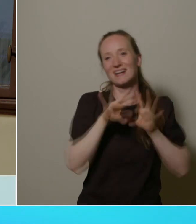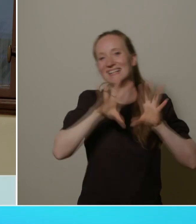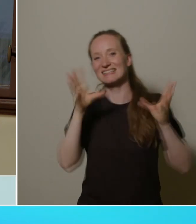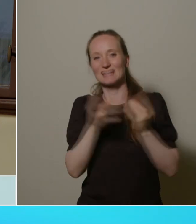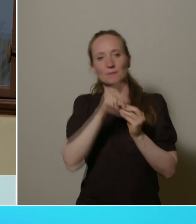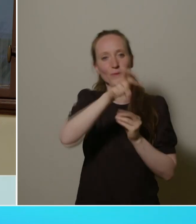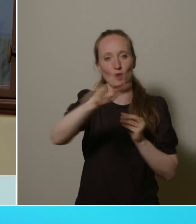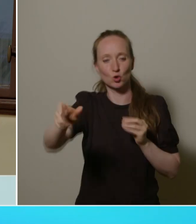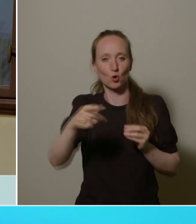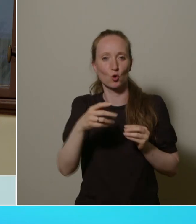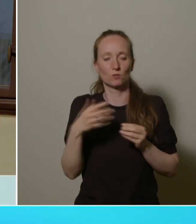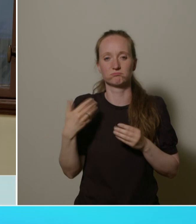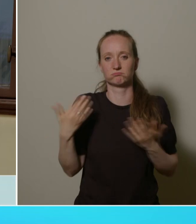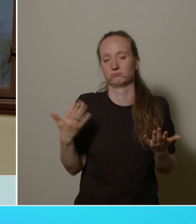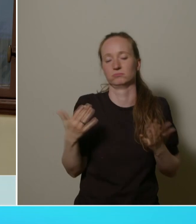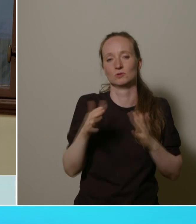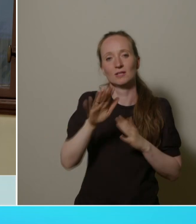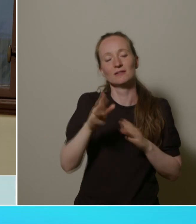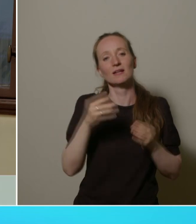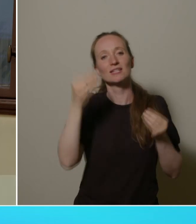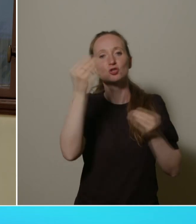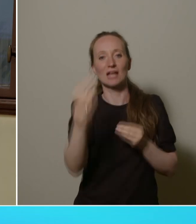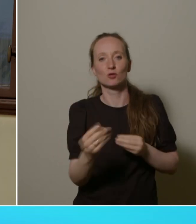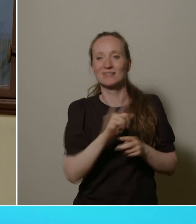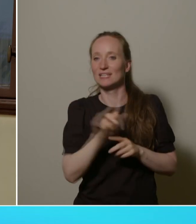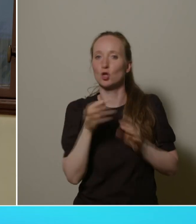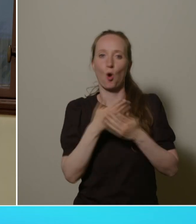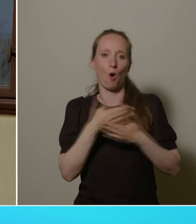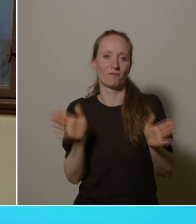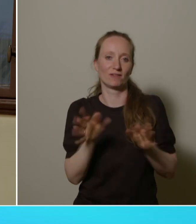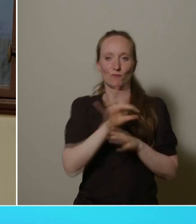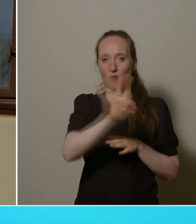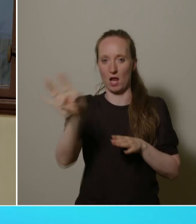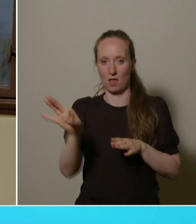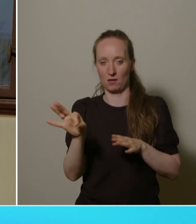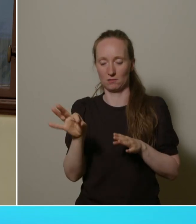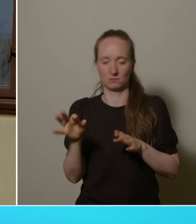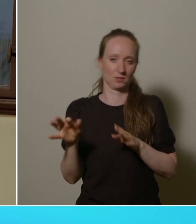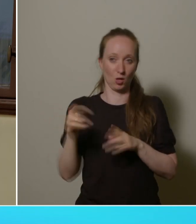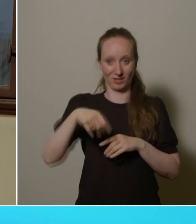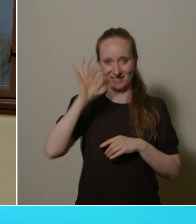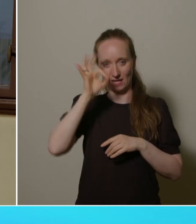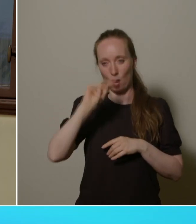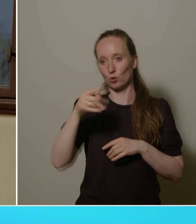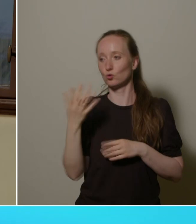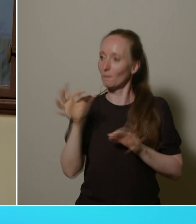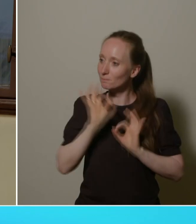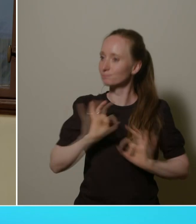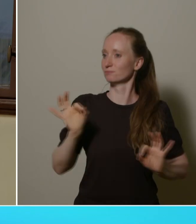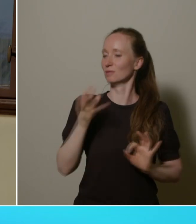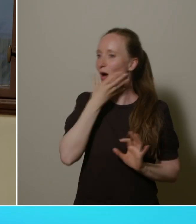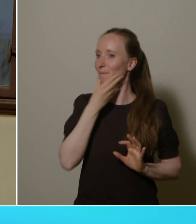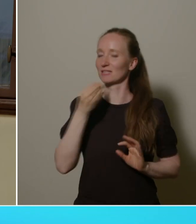Bevölkerung und auch in ihrer Ausgestaltung nicht offen für alle bzw. nicht attraktiv für alle, auch nicht hier in Jena. Wenn wir